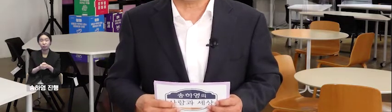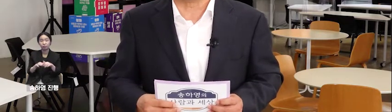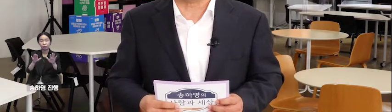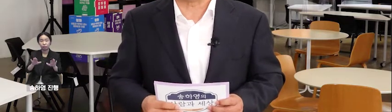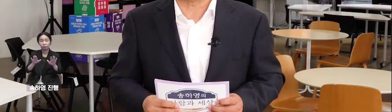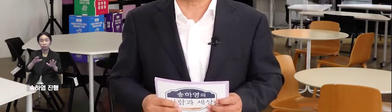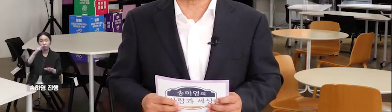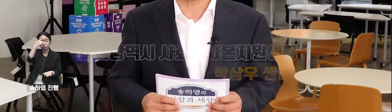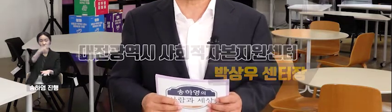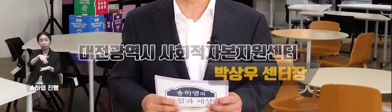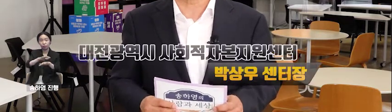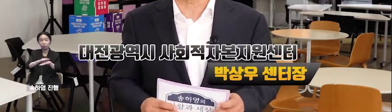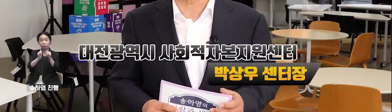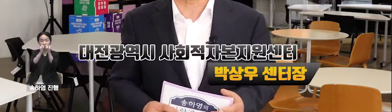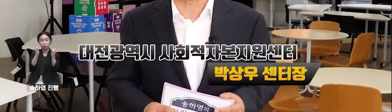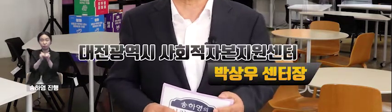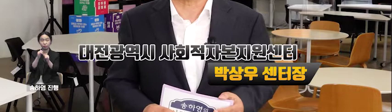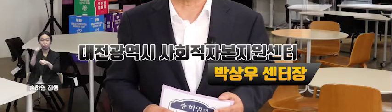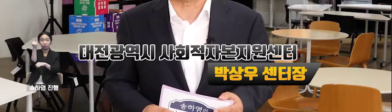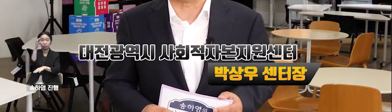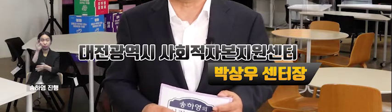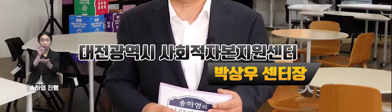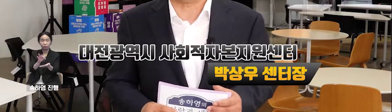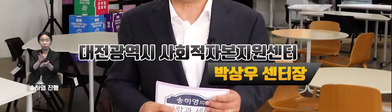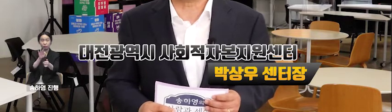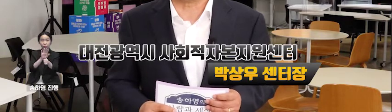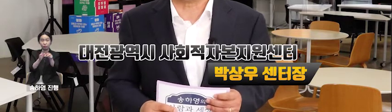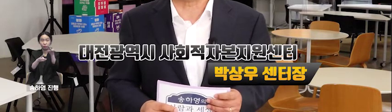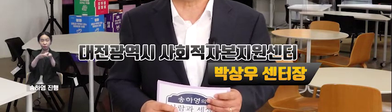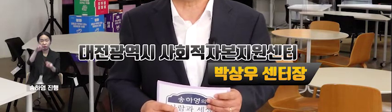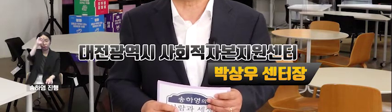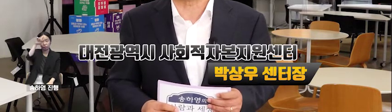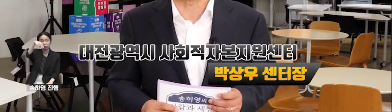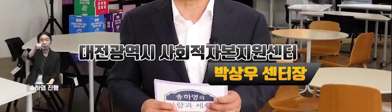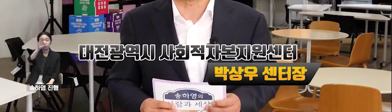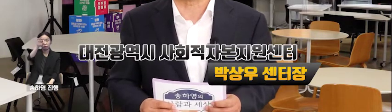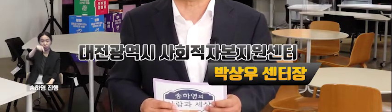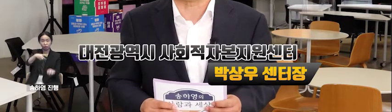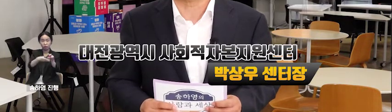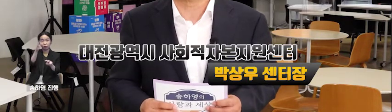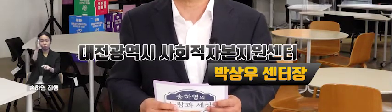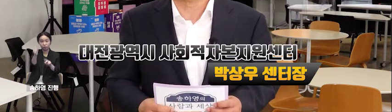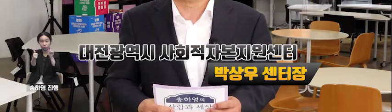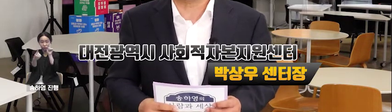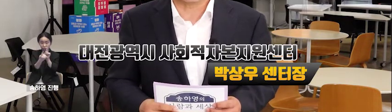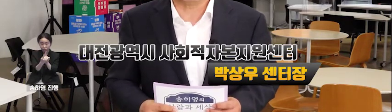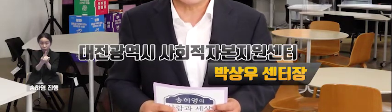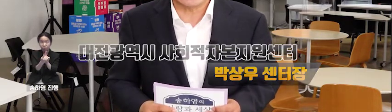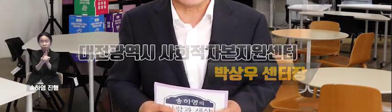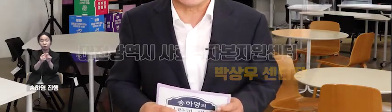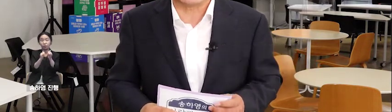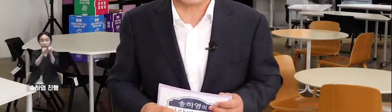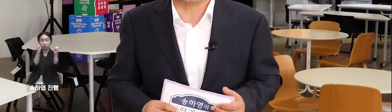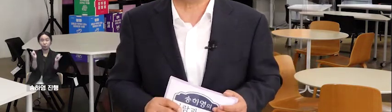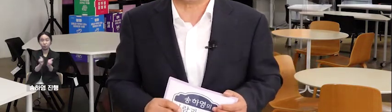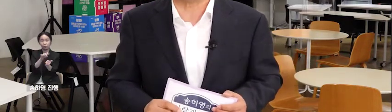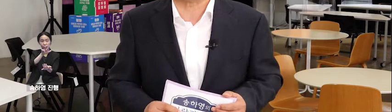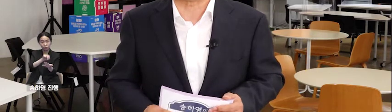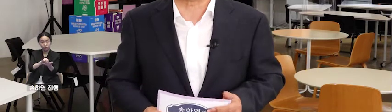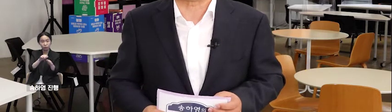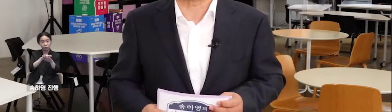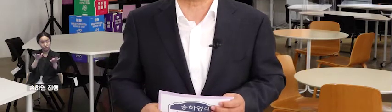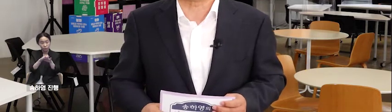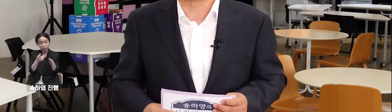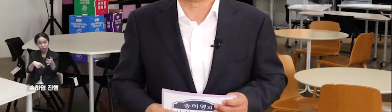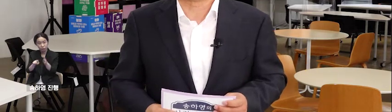오늘은 대전광역시 역시 사회적자본지원센터의 박상우 센터장을 만나 사회문제 해결의 새로운